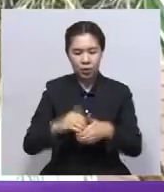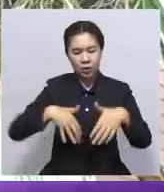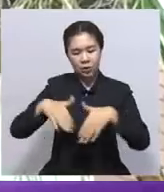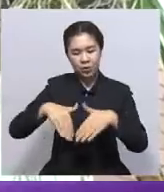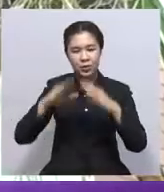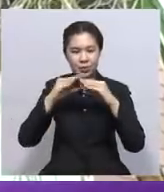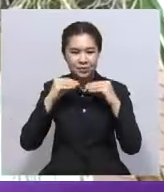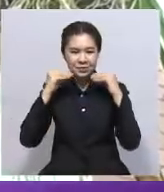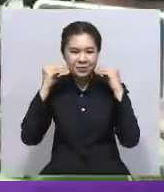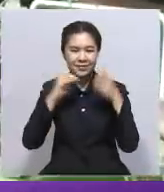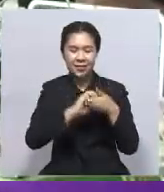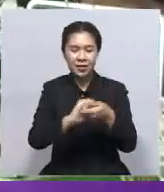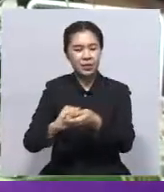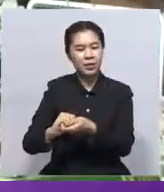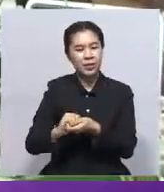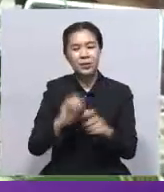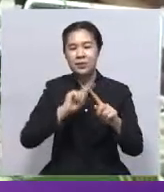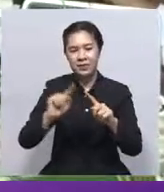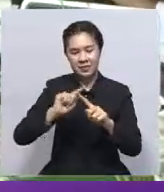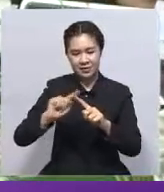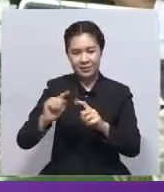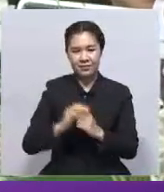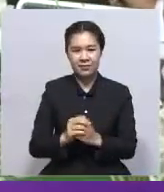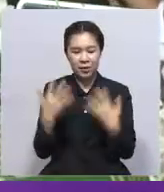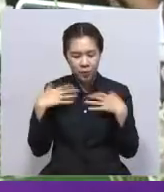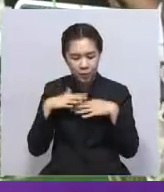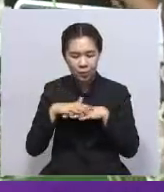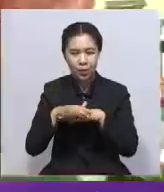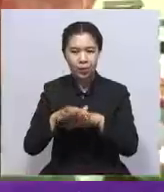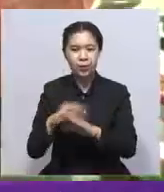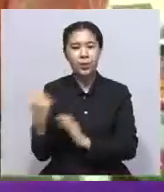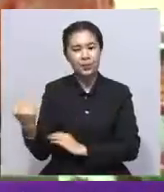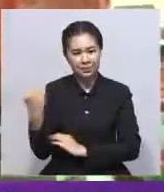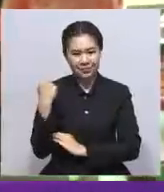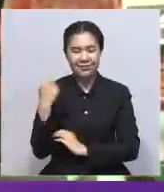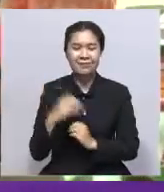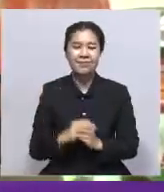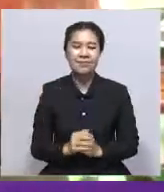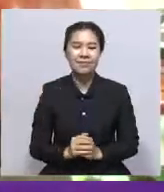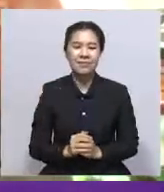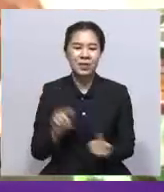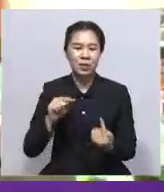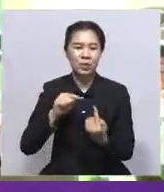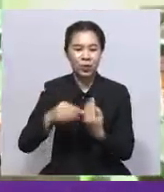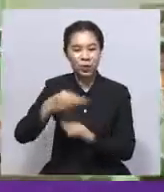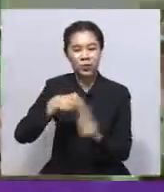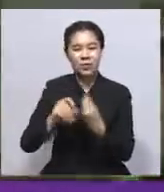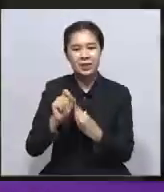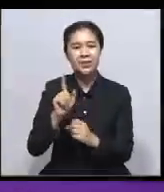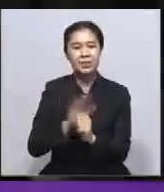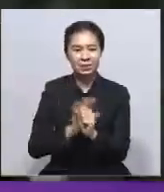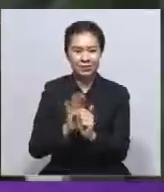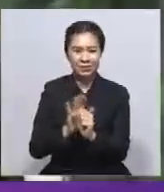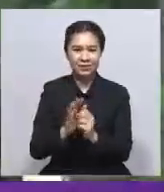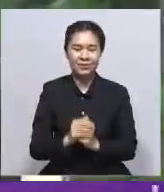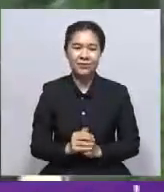ได้จากความร่วมมือของทุกภาคส่วนรวมเป็นหนึ่งมั่นคงมั่งคั่งยั่งยืนบนทฤษฎีอยู่อย่างพอเพียง